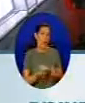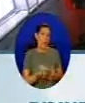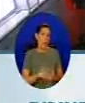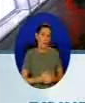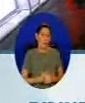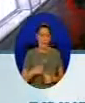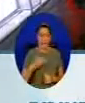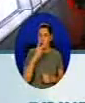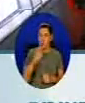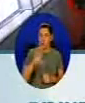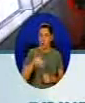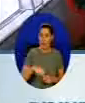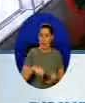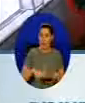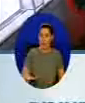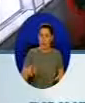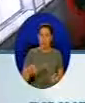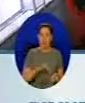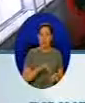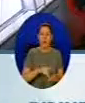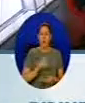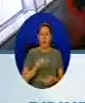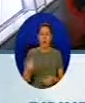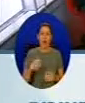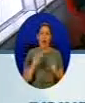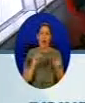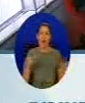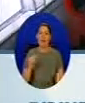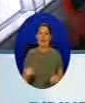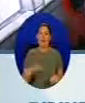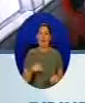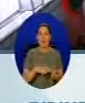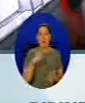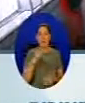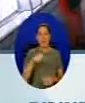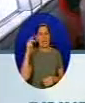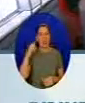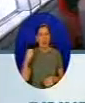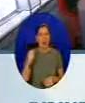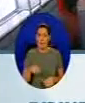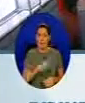אצלנו בארץ מקומות שלא מלמדים את התיאוריה הזאת, היא כאילו היא תיאוריה, ובעצם היא לא תיאוריה. זה כמו להגיד